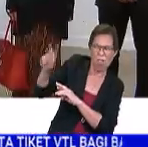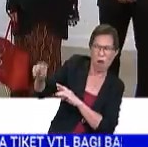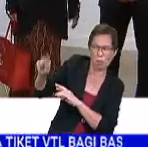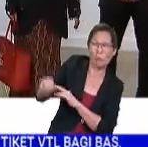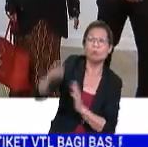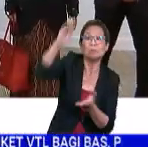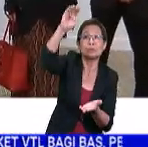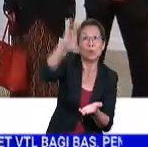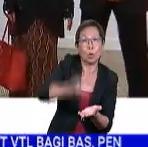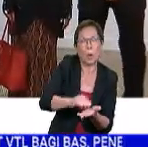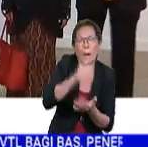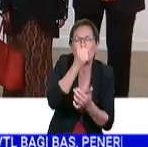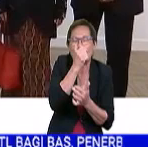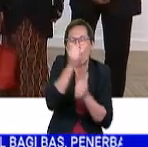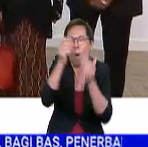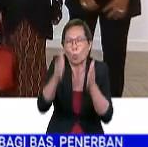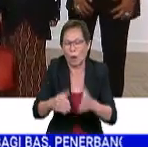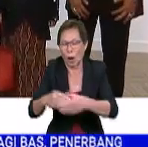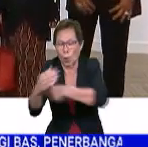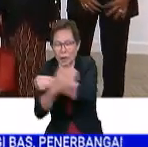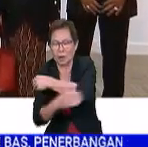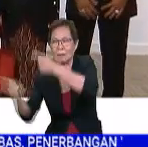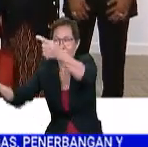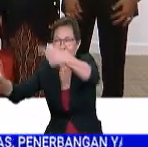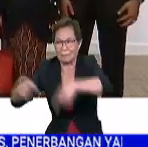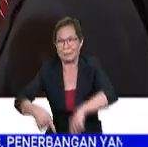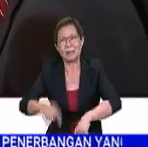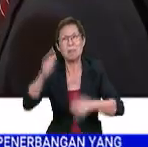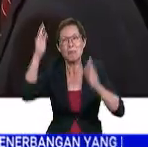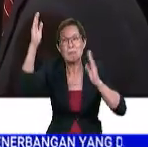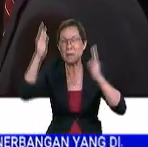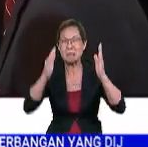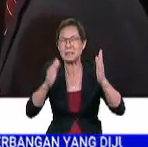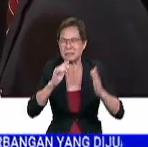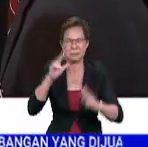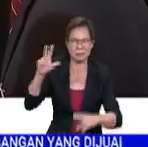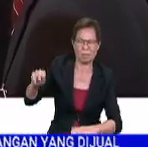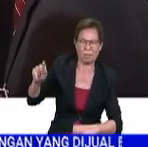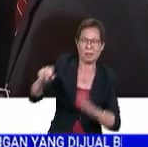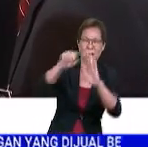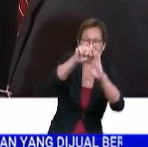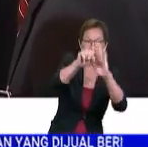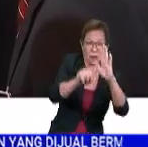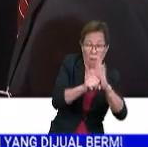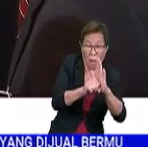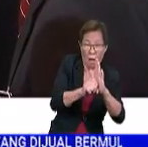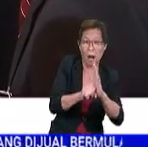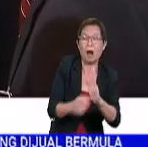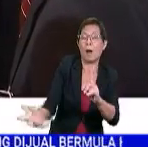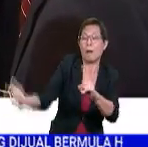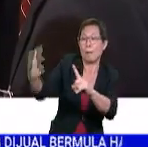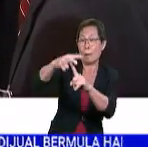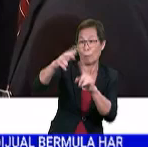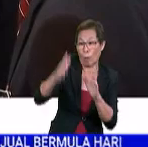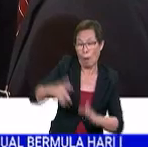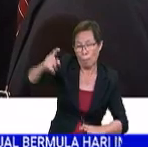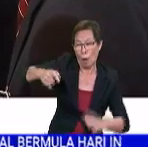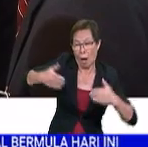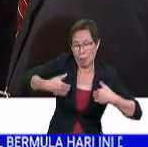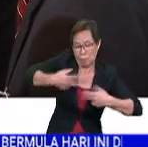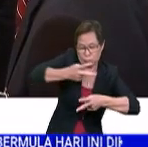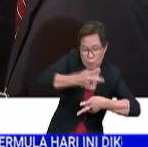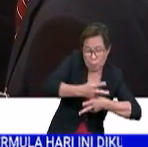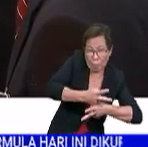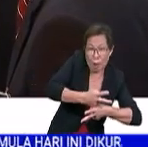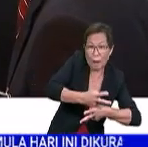akan mengurangkan minat warga asing untuk datang ke Malaysia. Antara syarat dikenakan termasuk pemohon perlu mempunyai